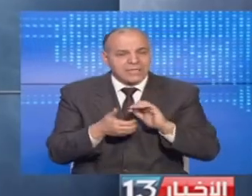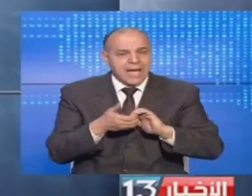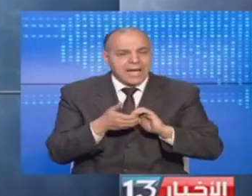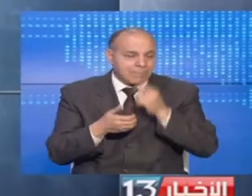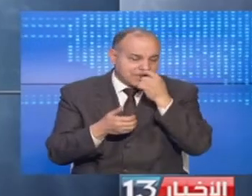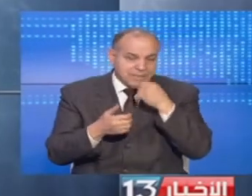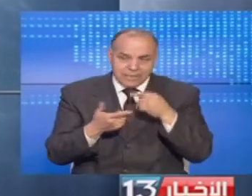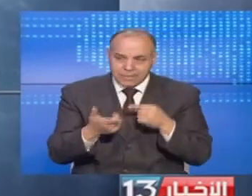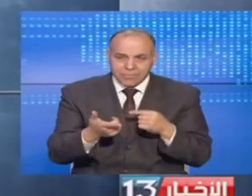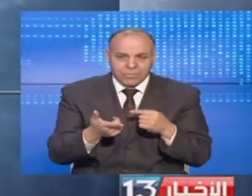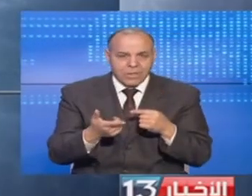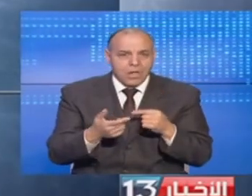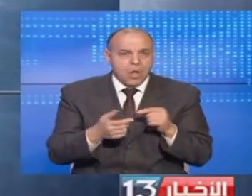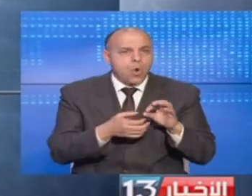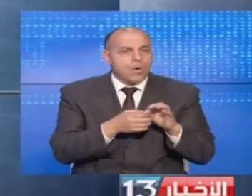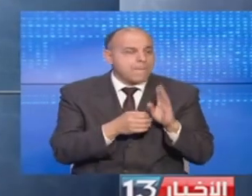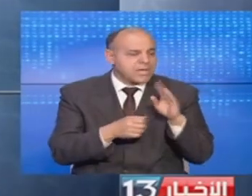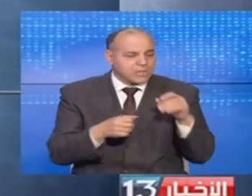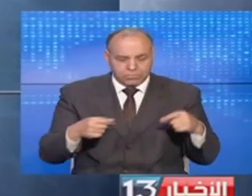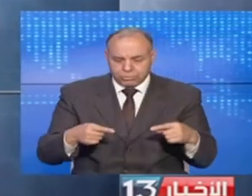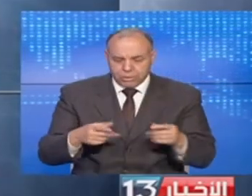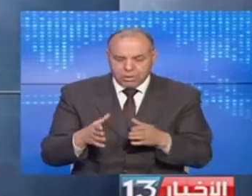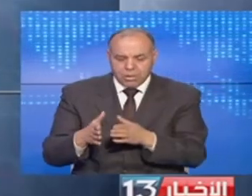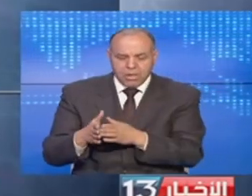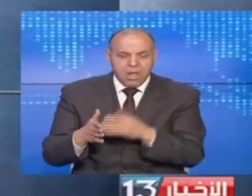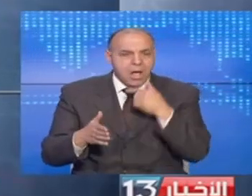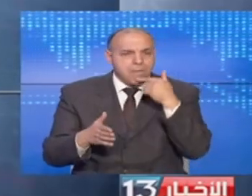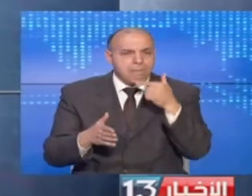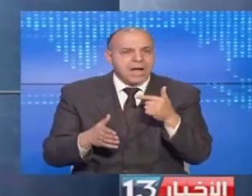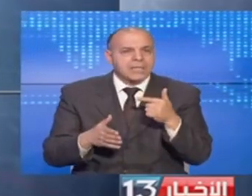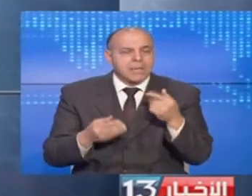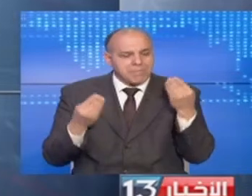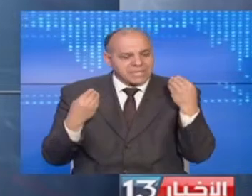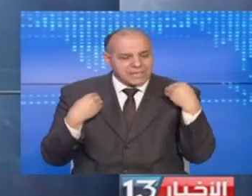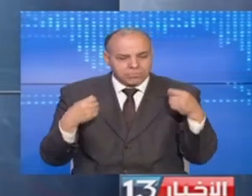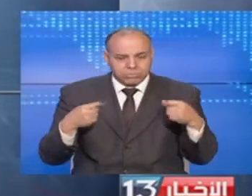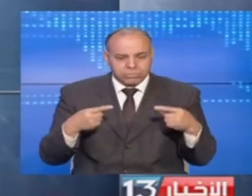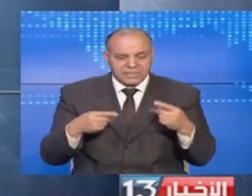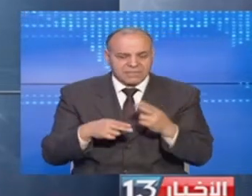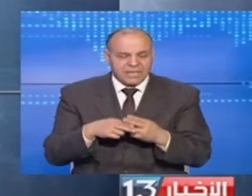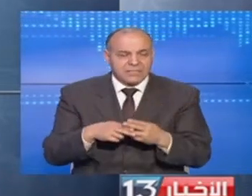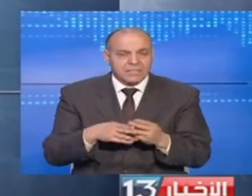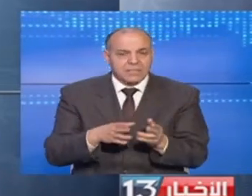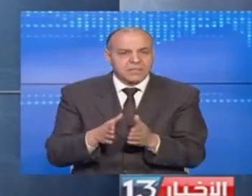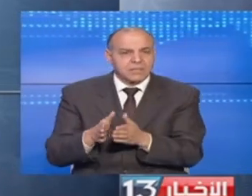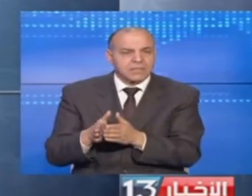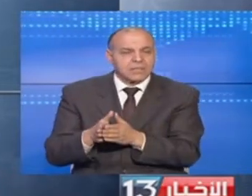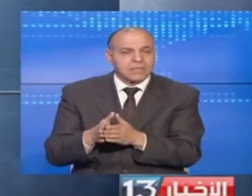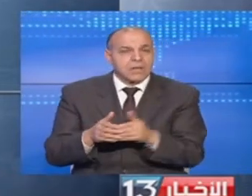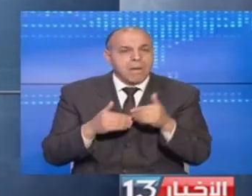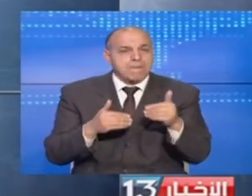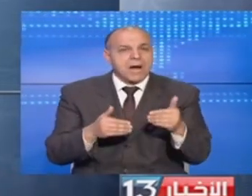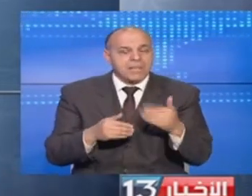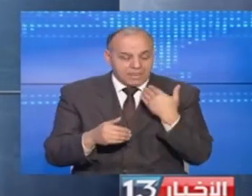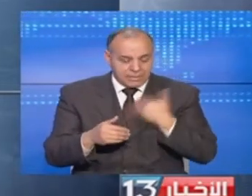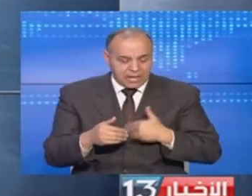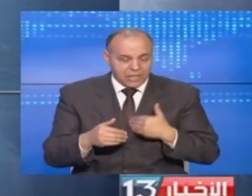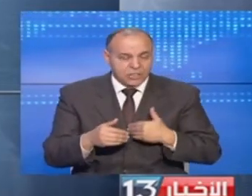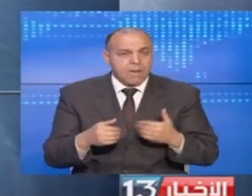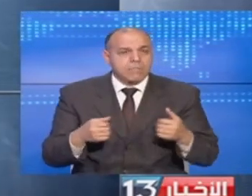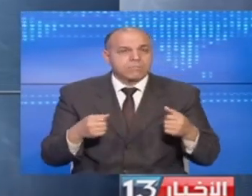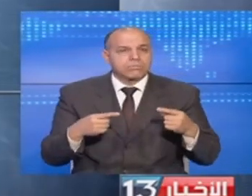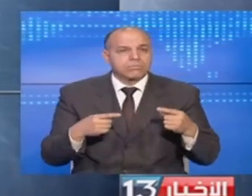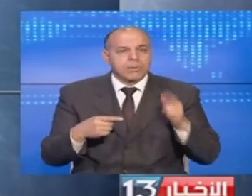المنستيري الاولمبي الباجي و يلاقي النادي البنزرتي ديسي ويب يرى الترجي الرياضي